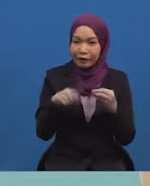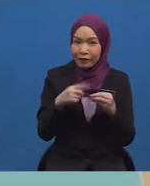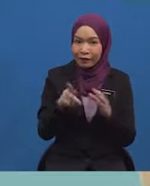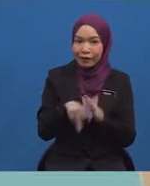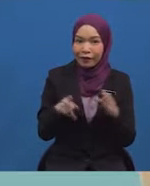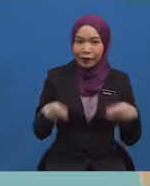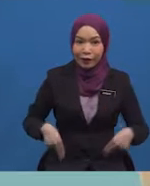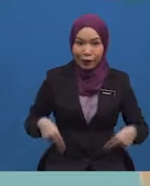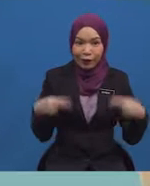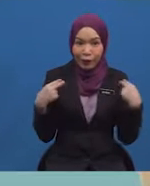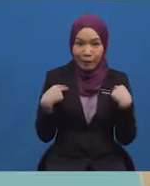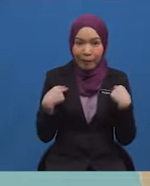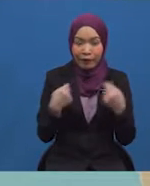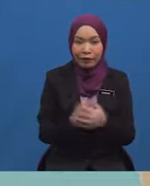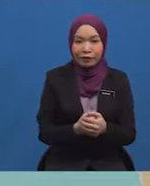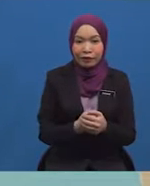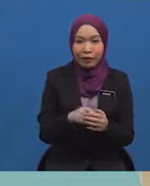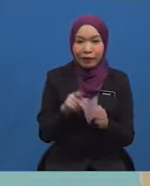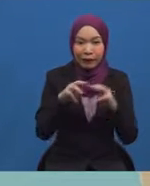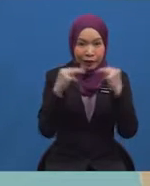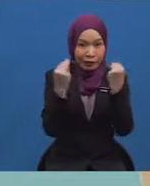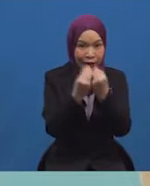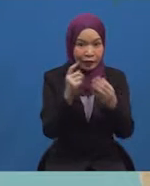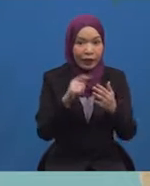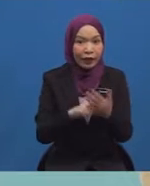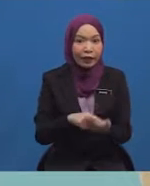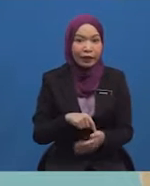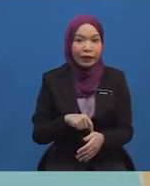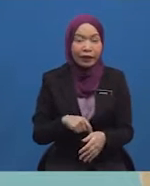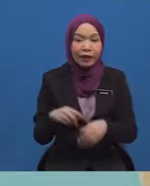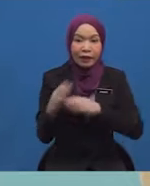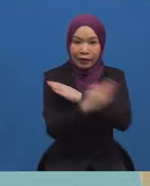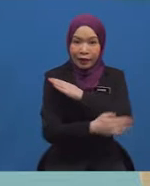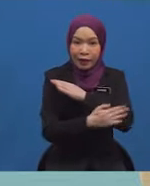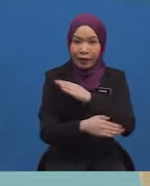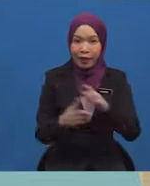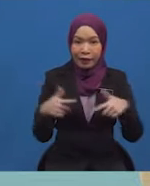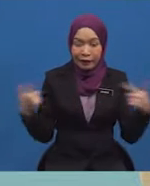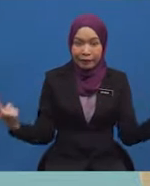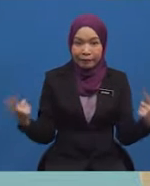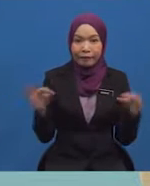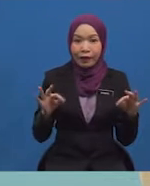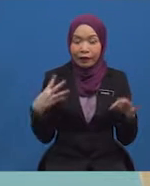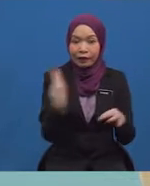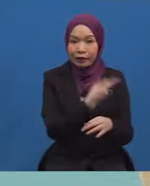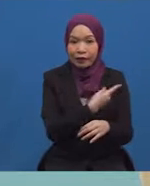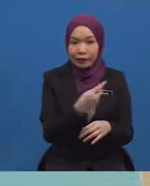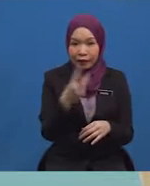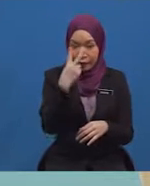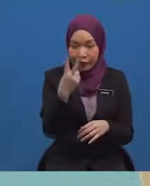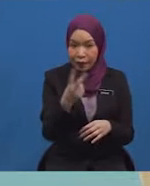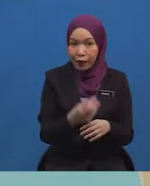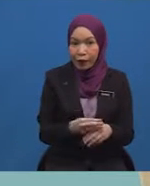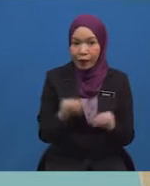penduduk di negara lain. Bila kita lihat kawasan-kawasan yang berpenduduk padat, cikgu rasa